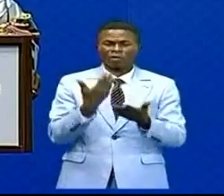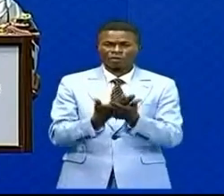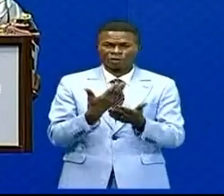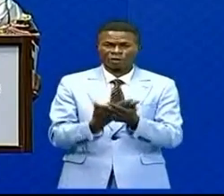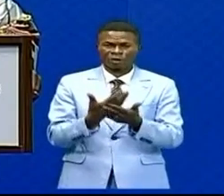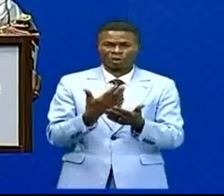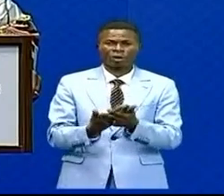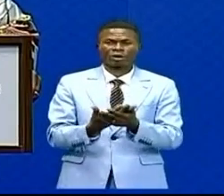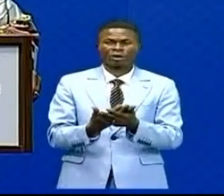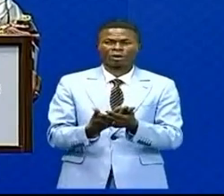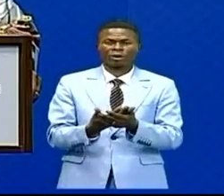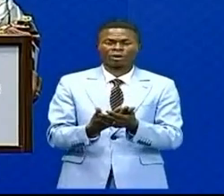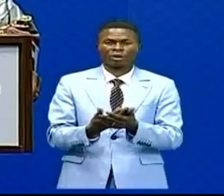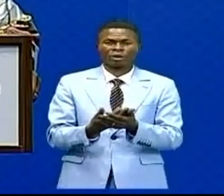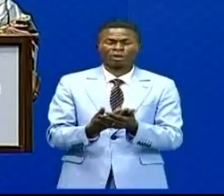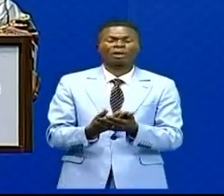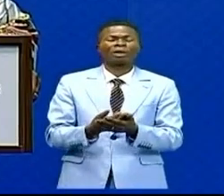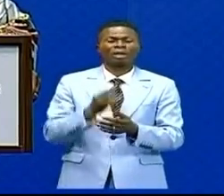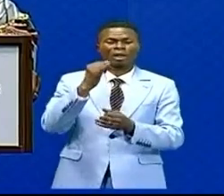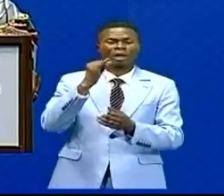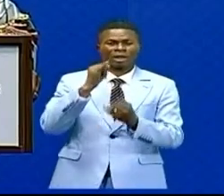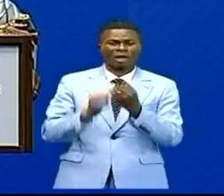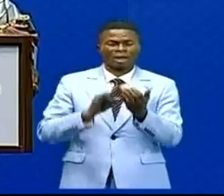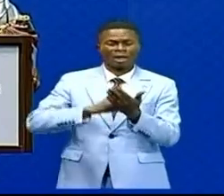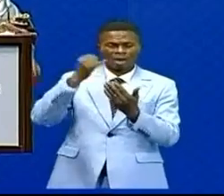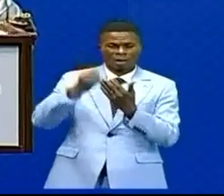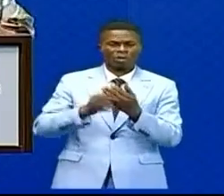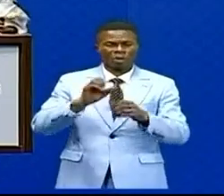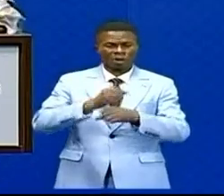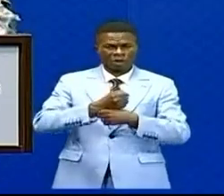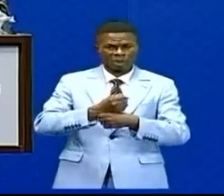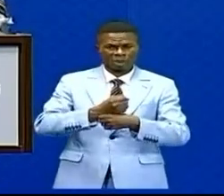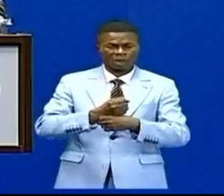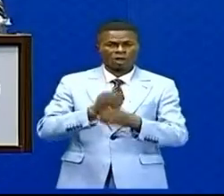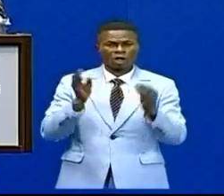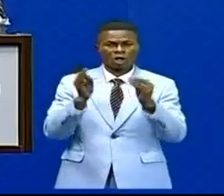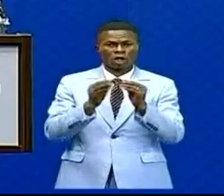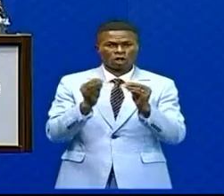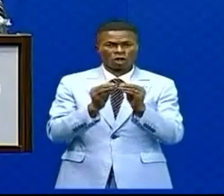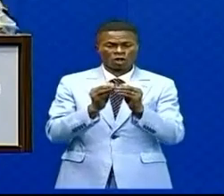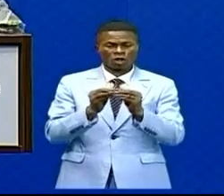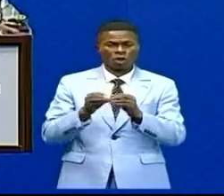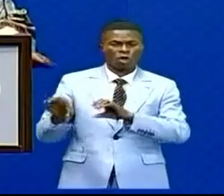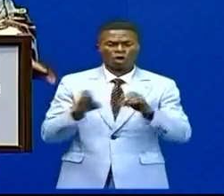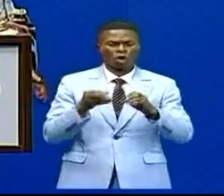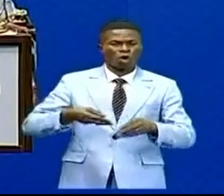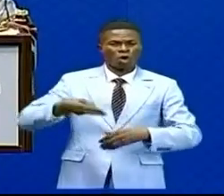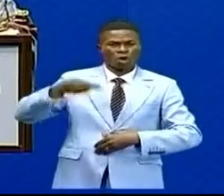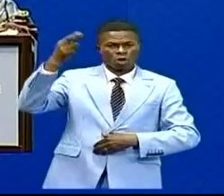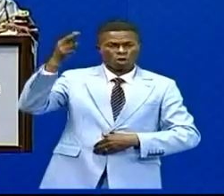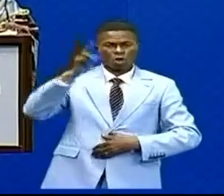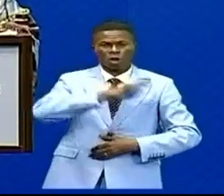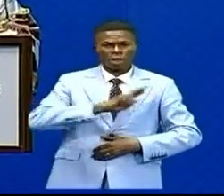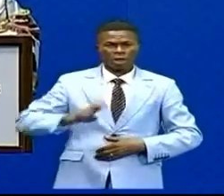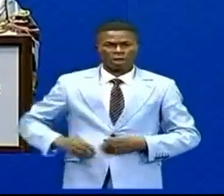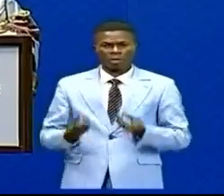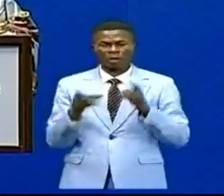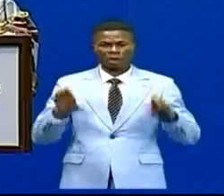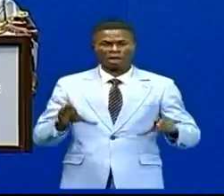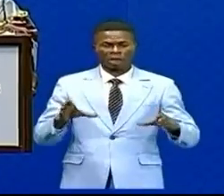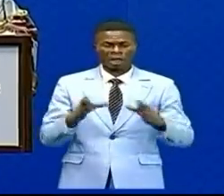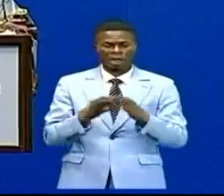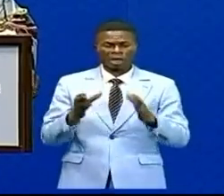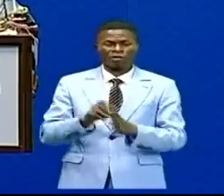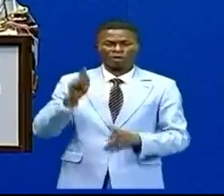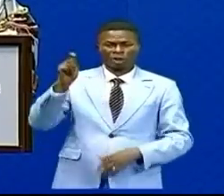de finaliser le projet de création du Conseil de coopération du haut niveau République démocratique du